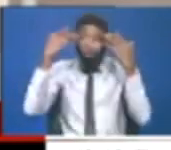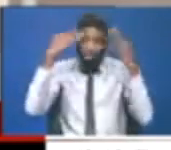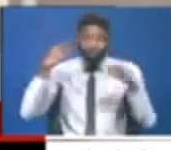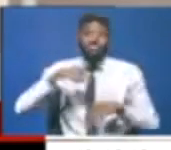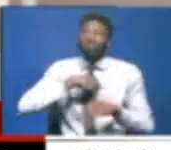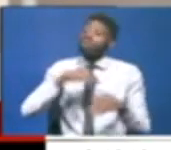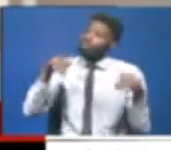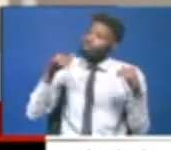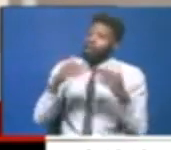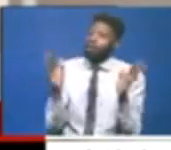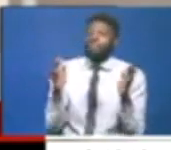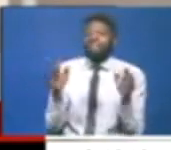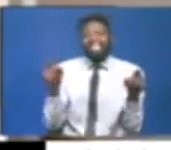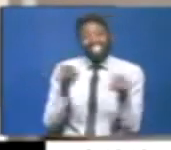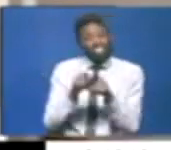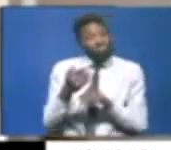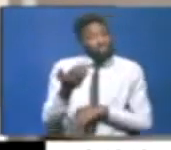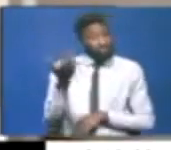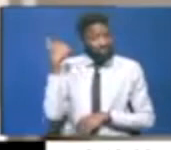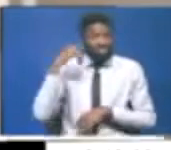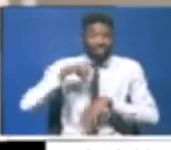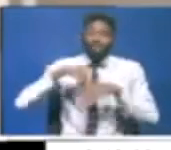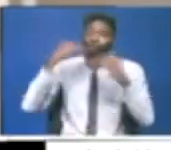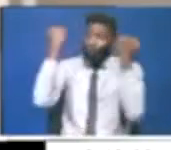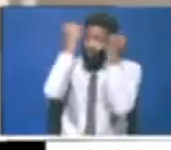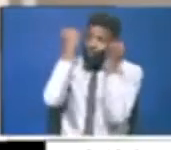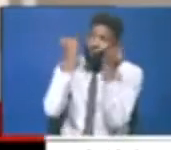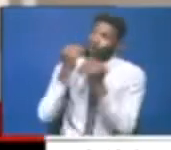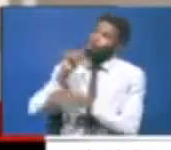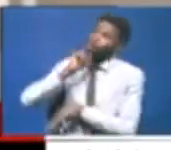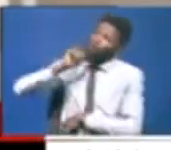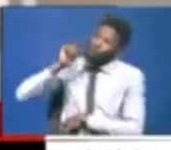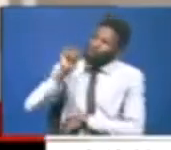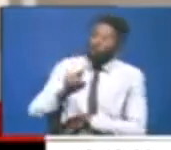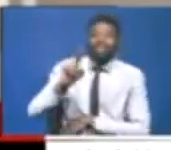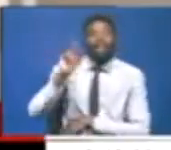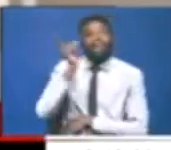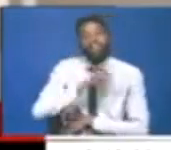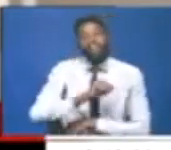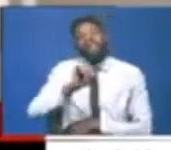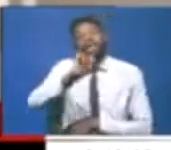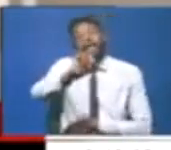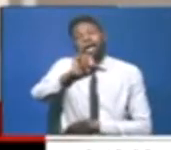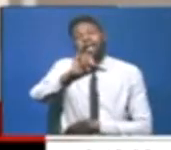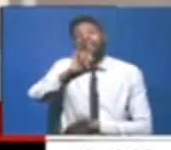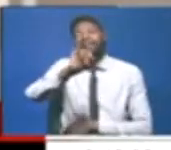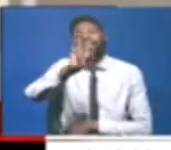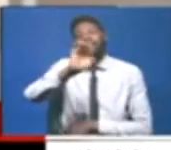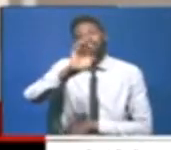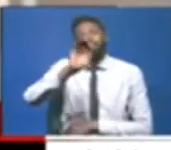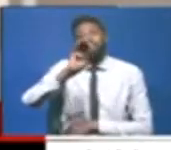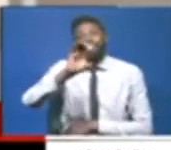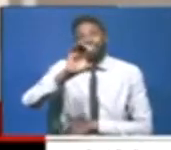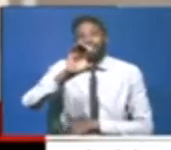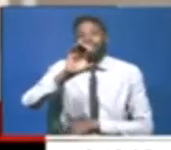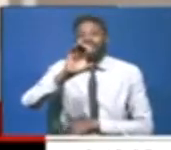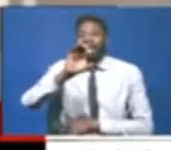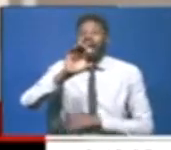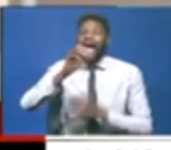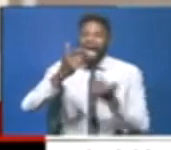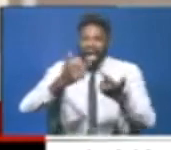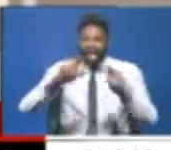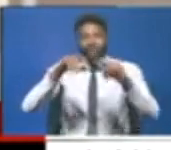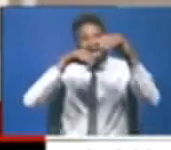Na wakati huo mahakama ilipotoa uamuzi ya kwamba IBC ikubalie access to the server, paka